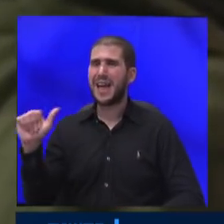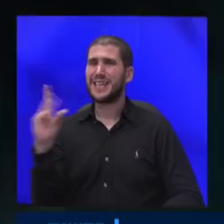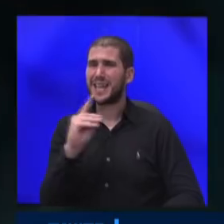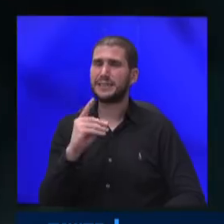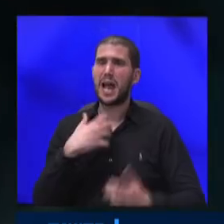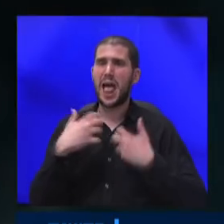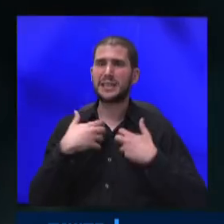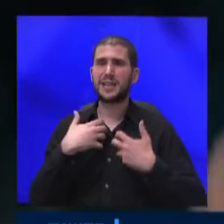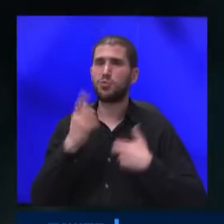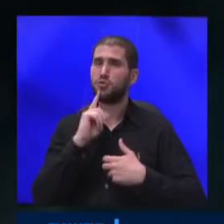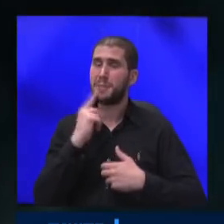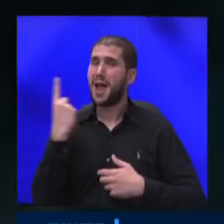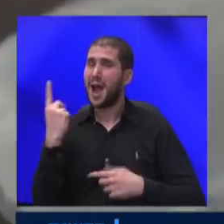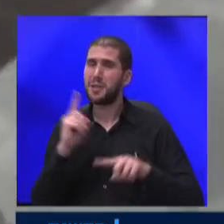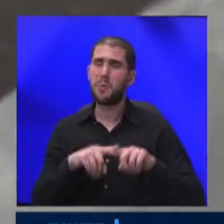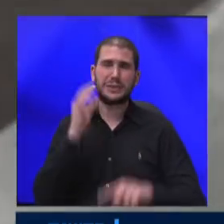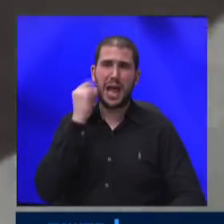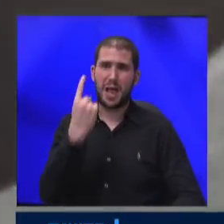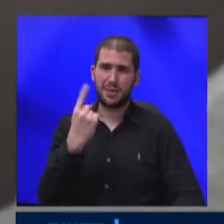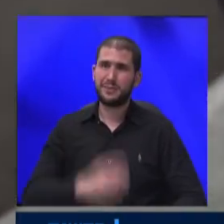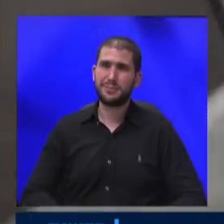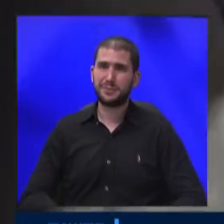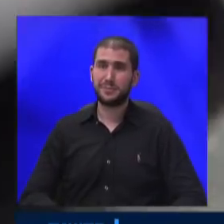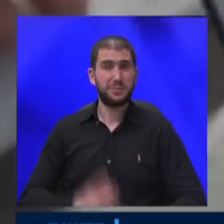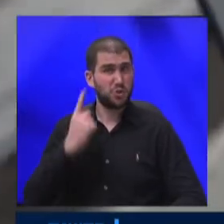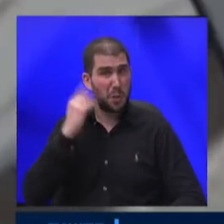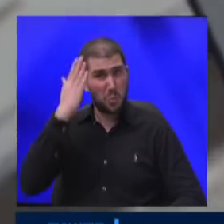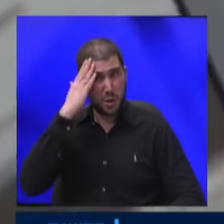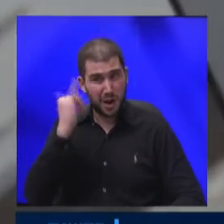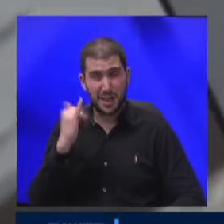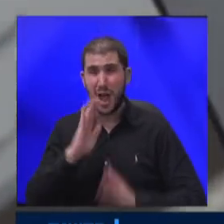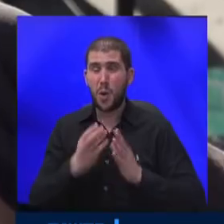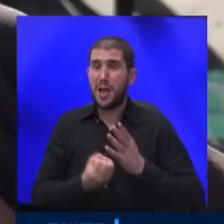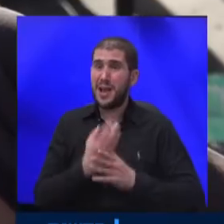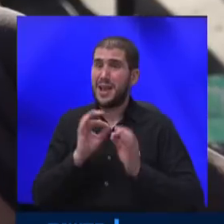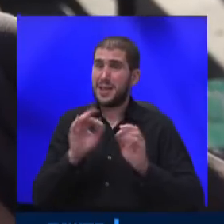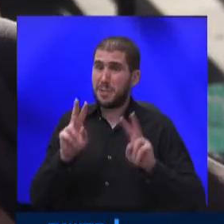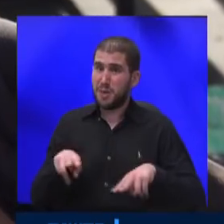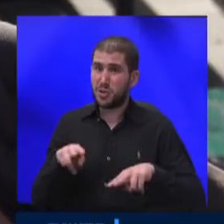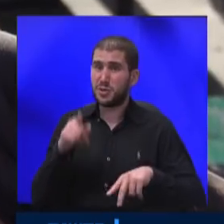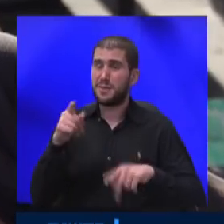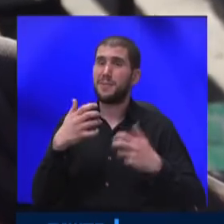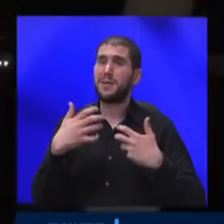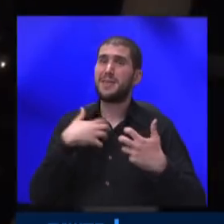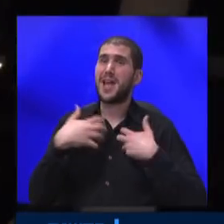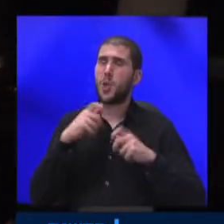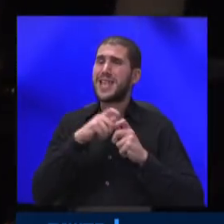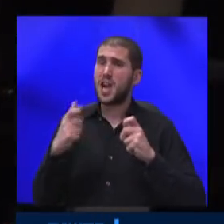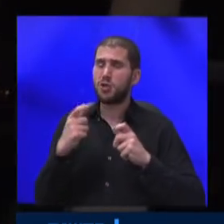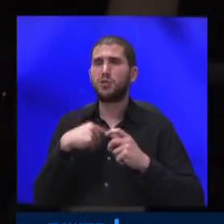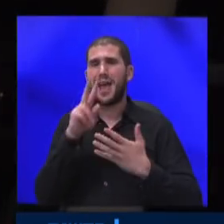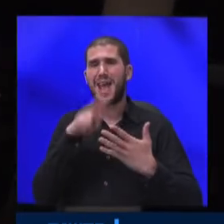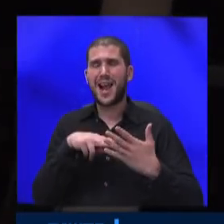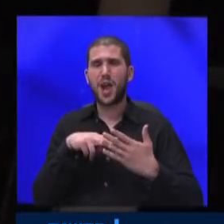להצגת תיאטרון בשם 1+1. נשמע מוכר? הכל התחיל ממש ממש בפויה של תיאטרון גשר שהקראנו